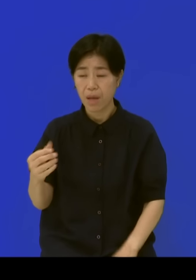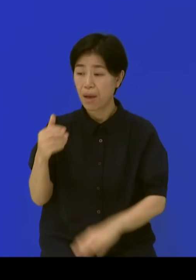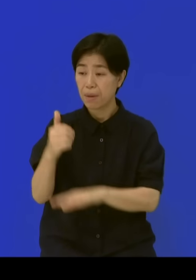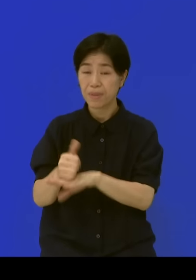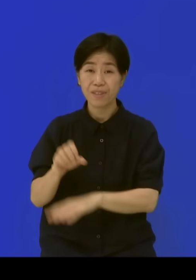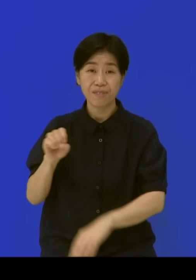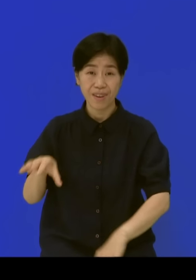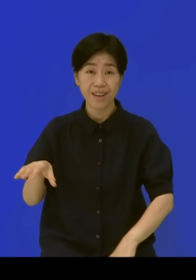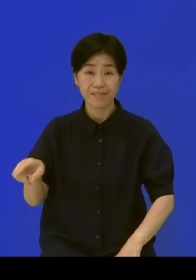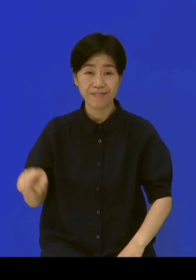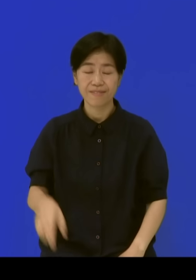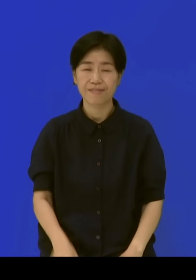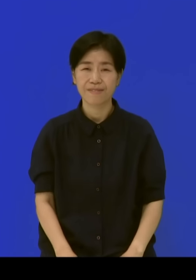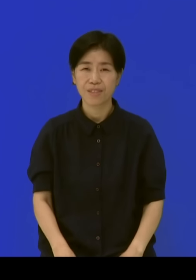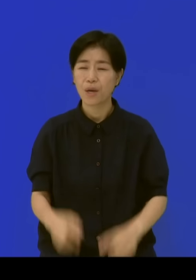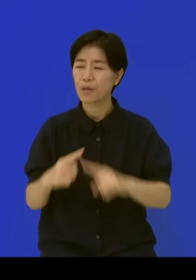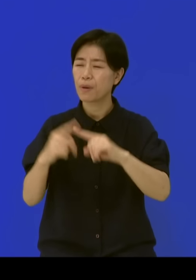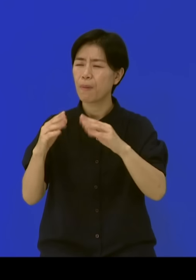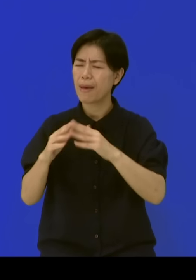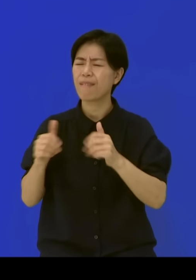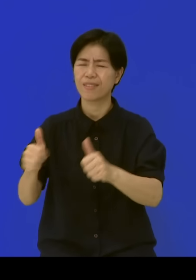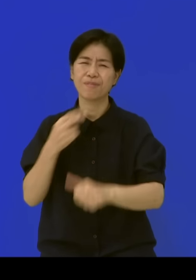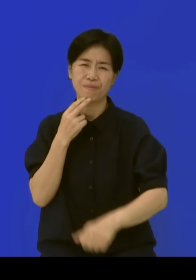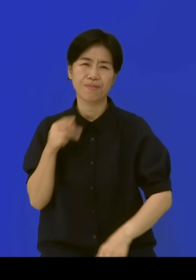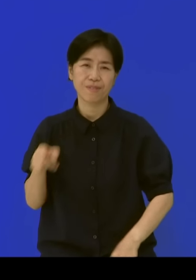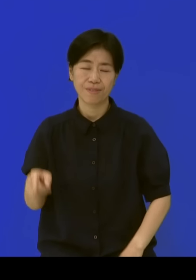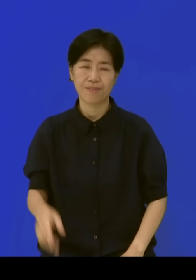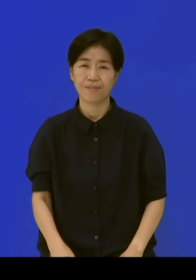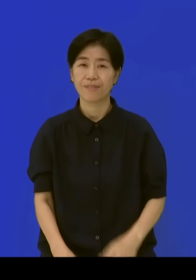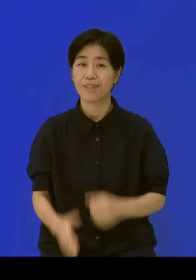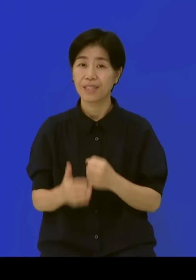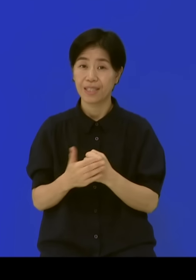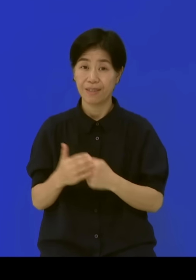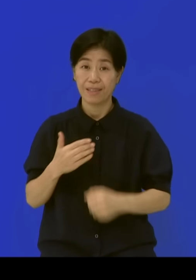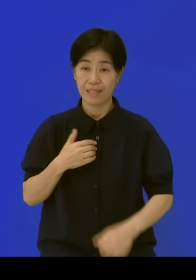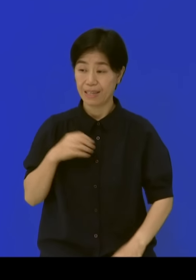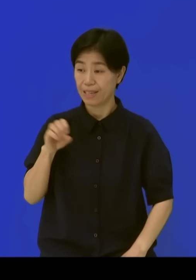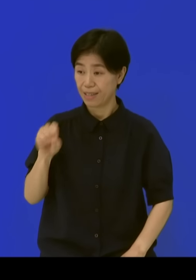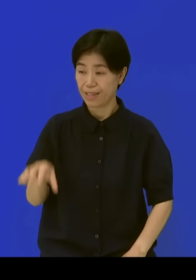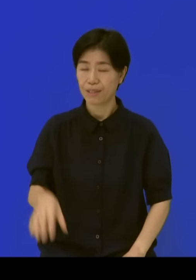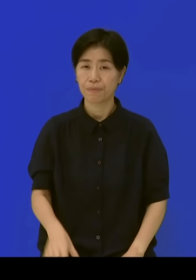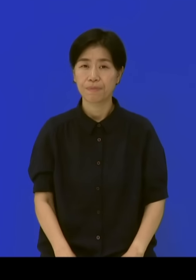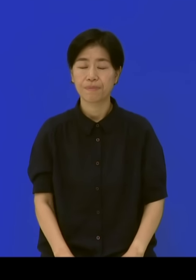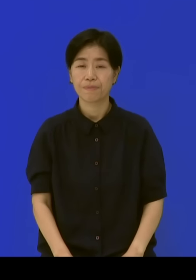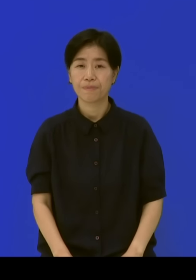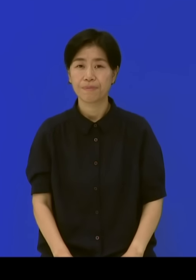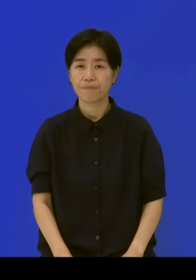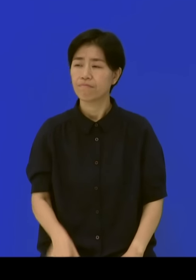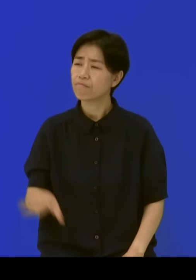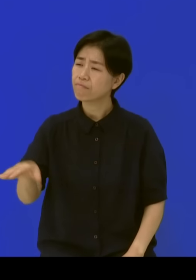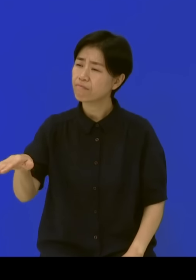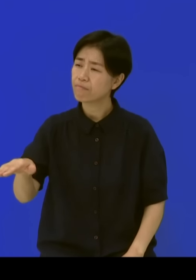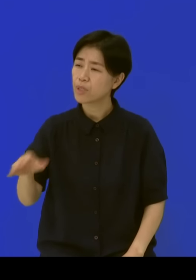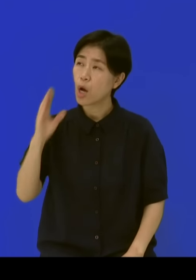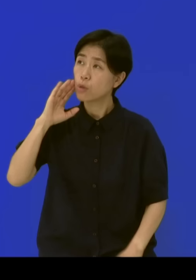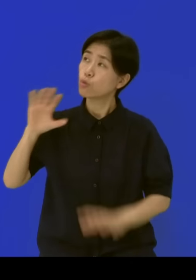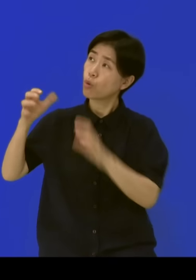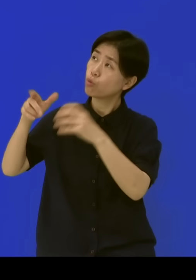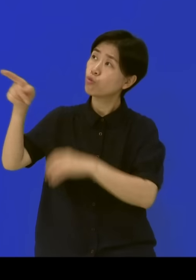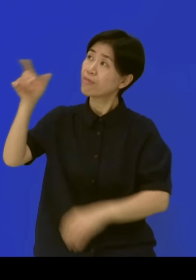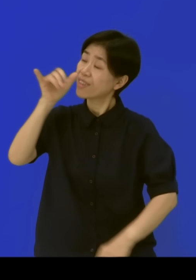했는데 띄엄띄엄 가셨었지만 네. 그래도 제가 그런 말씀을 얼핏 드린 적이 있어요. 저는 아버지 천국이